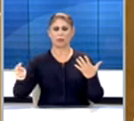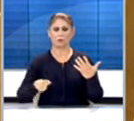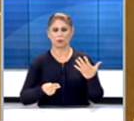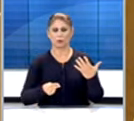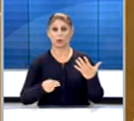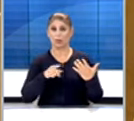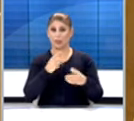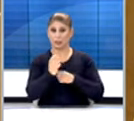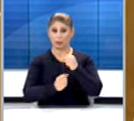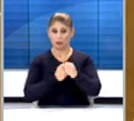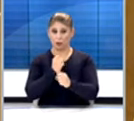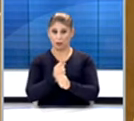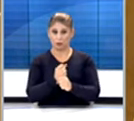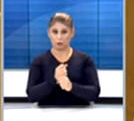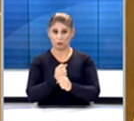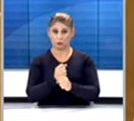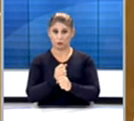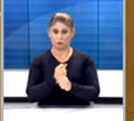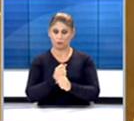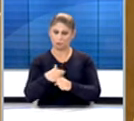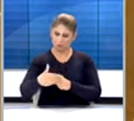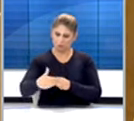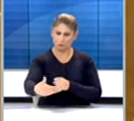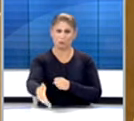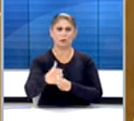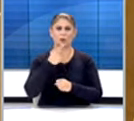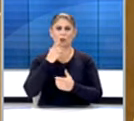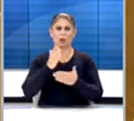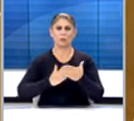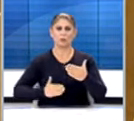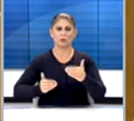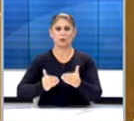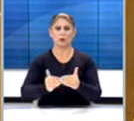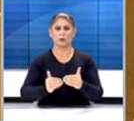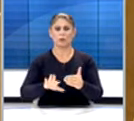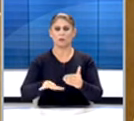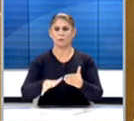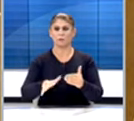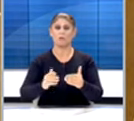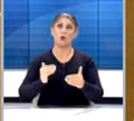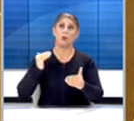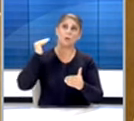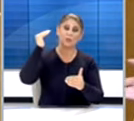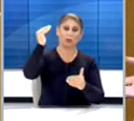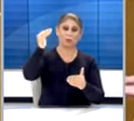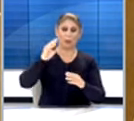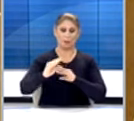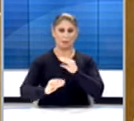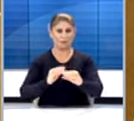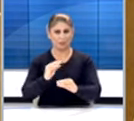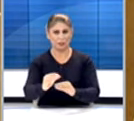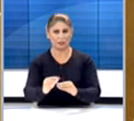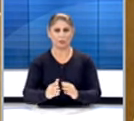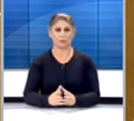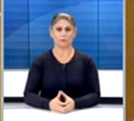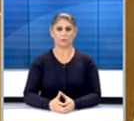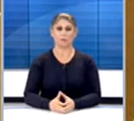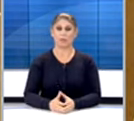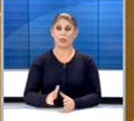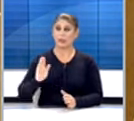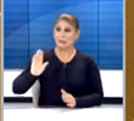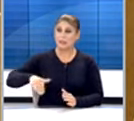τις χρονιές παρακάτω που περιγράφηκαν στο μεσοπρόθεσμο είναι σε πολύ ψηλό επίπεδο. Επενδύσεις. Τελευταία